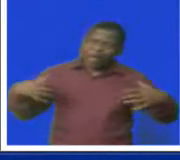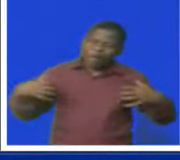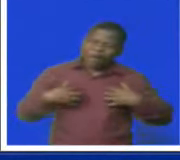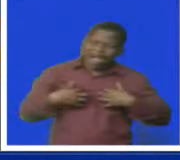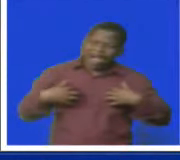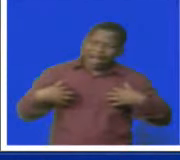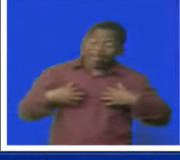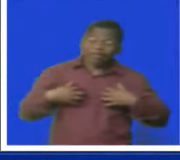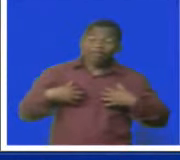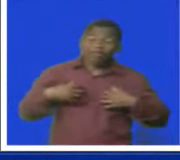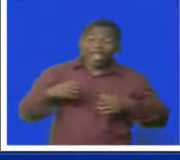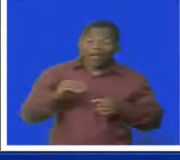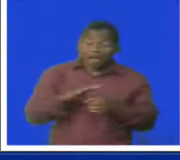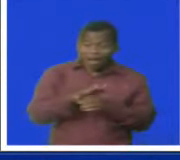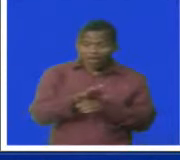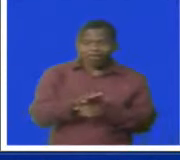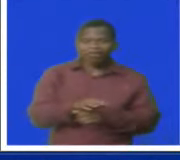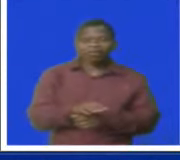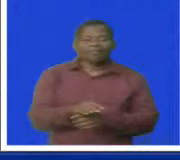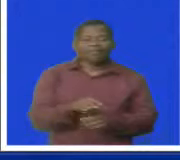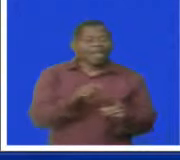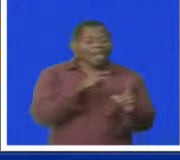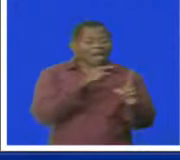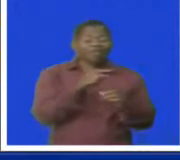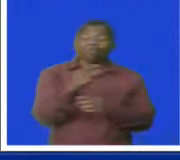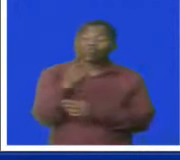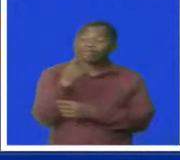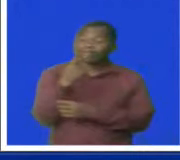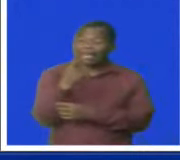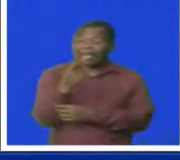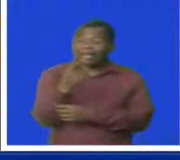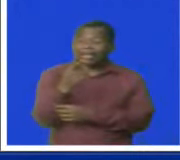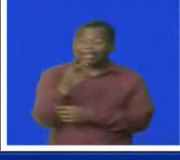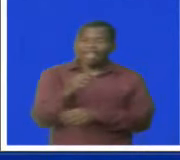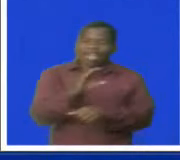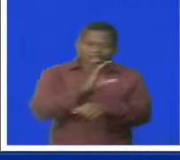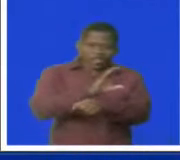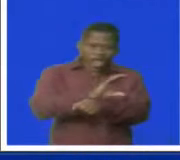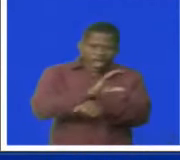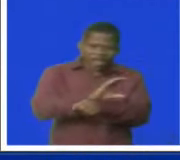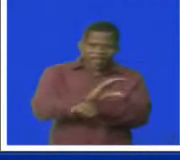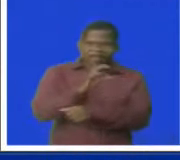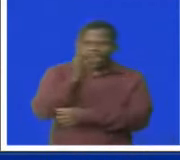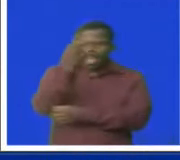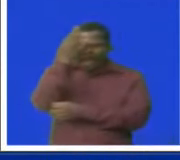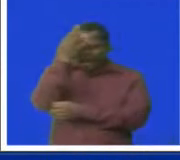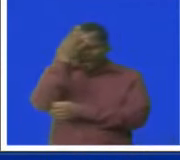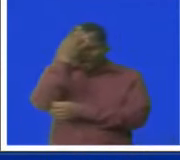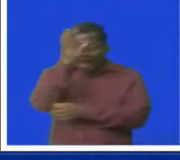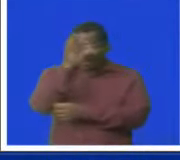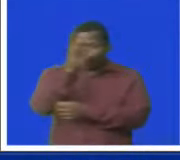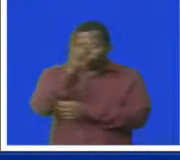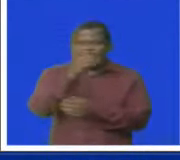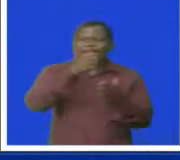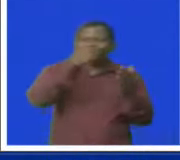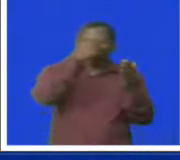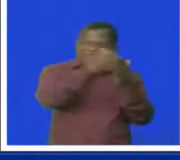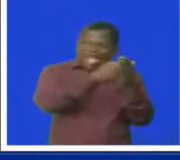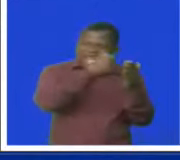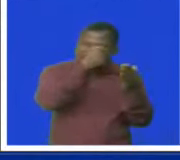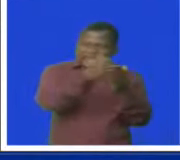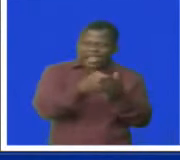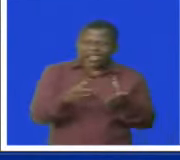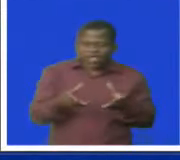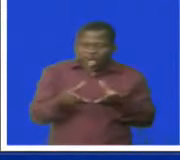nahulumende bangadlala inzima ekucedzeni loku. Liphini landvunankulu Themba Masuku lithi labantwana